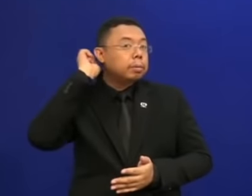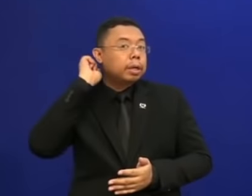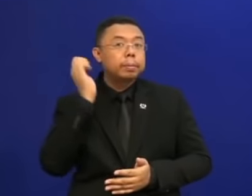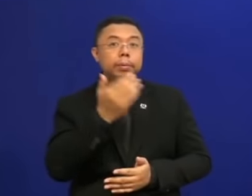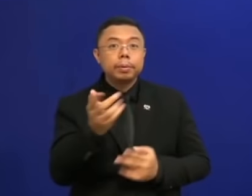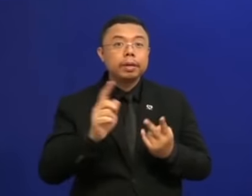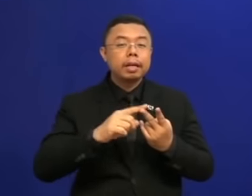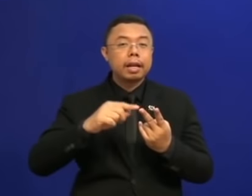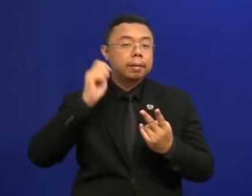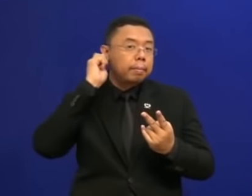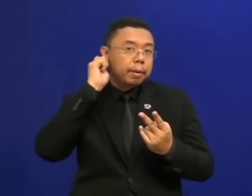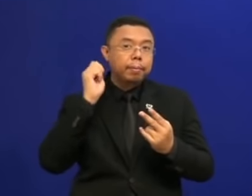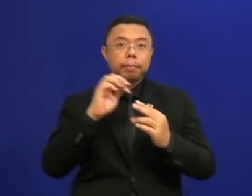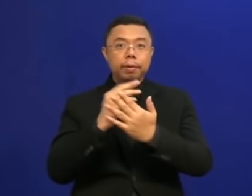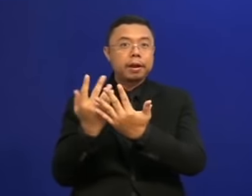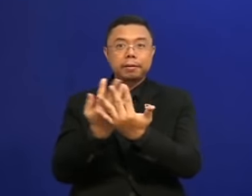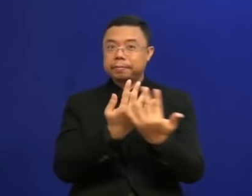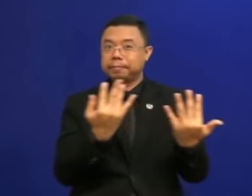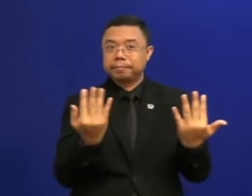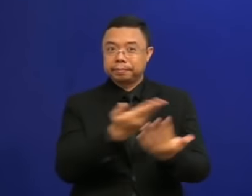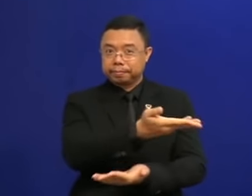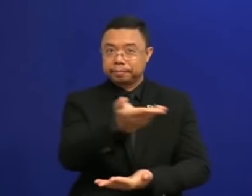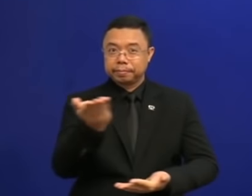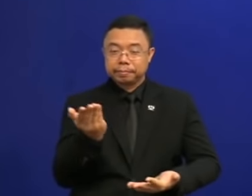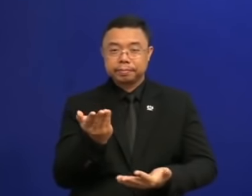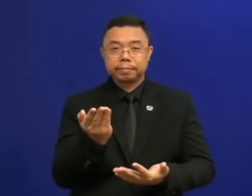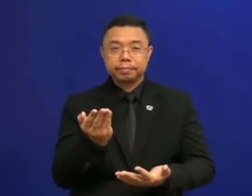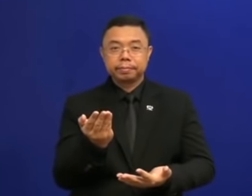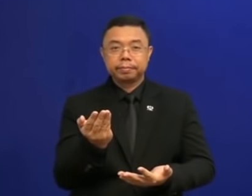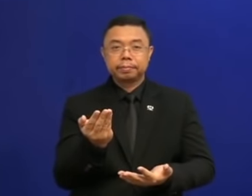ibu-ibu dan kaum wanita sekalian.